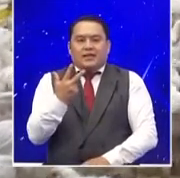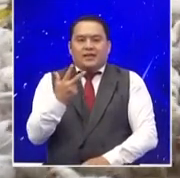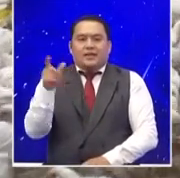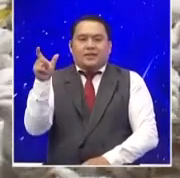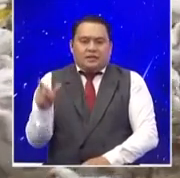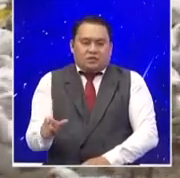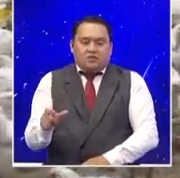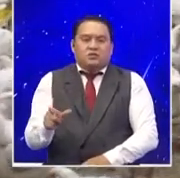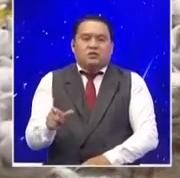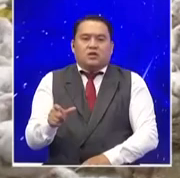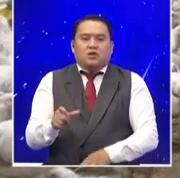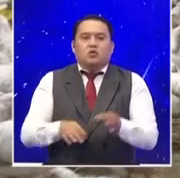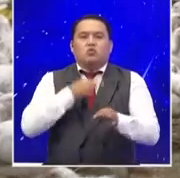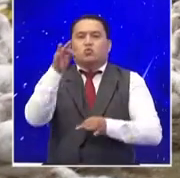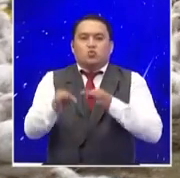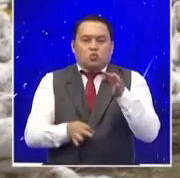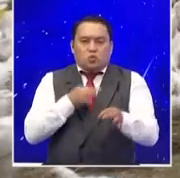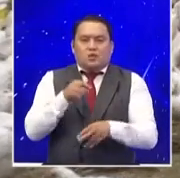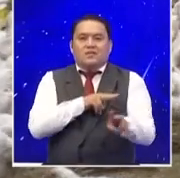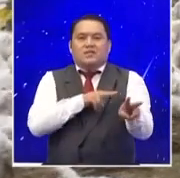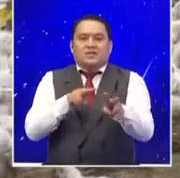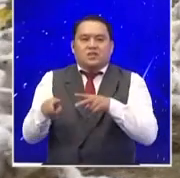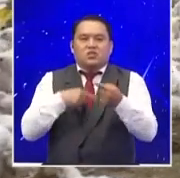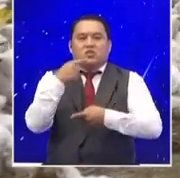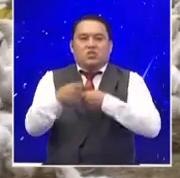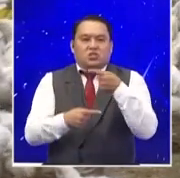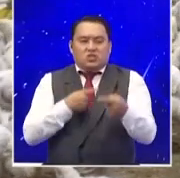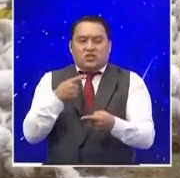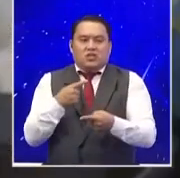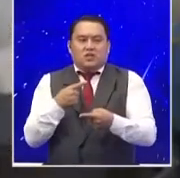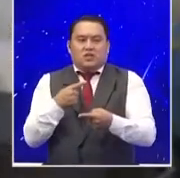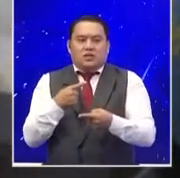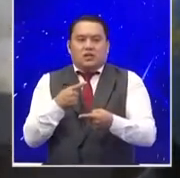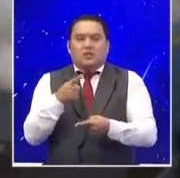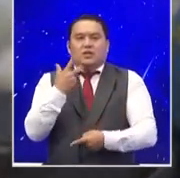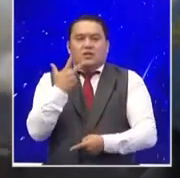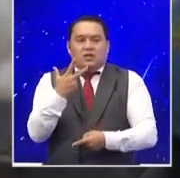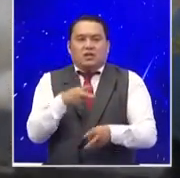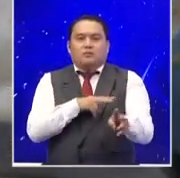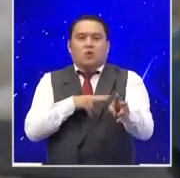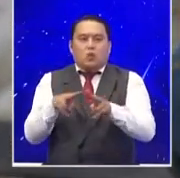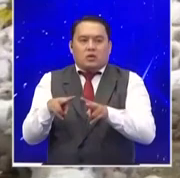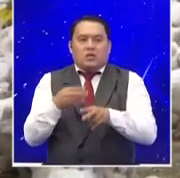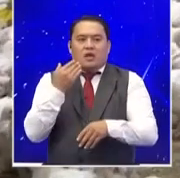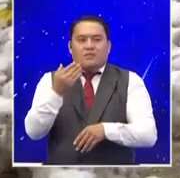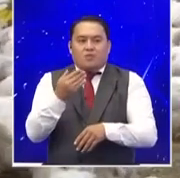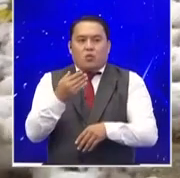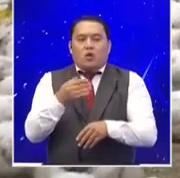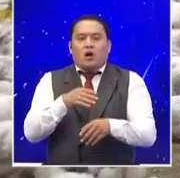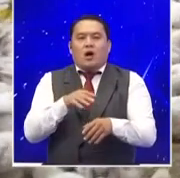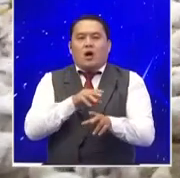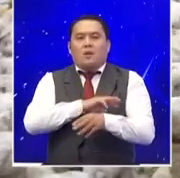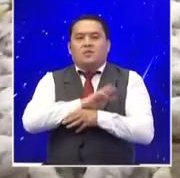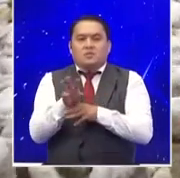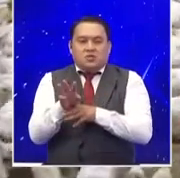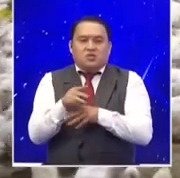сутки стоят один, и через двое выходят. Три птицевода смотрят. Вот они вот здесь содержатся